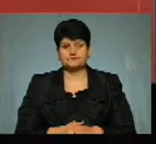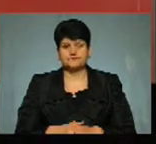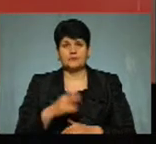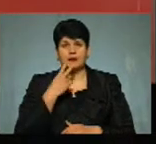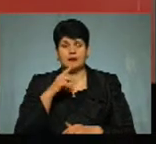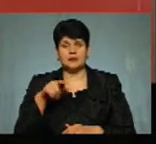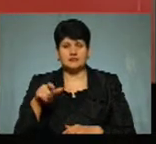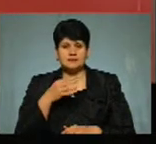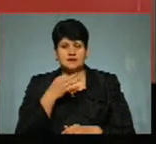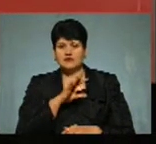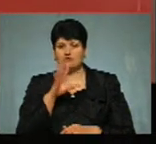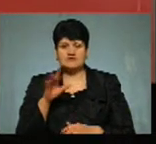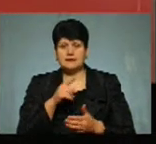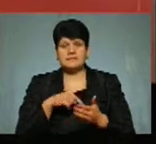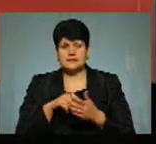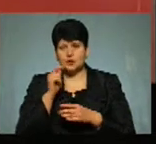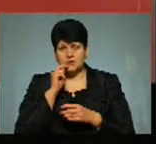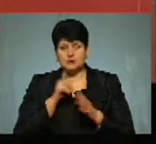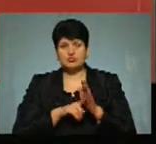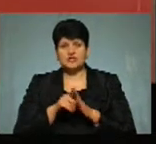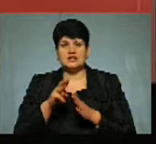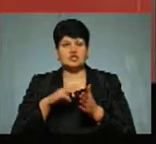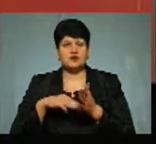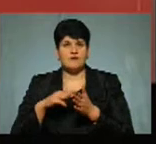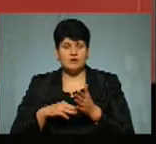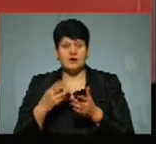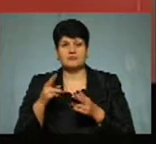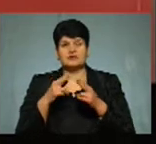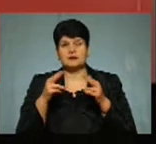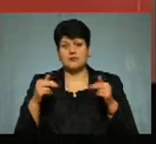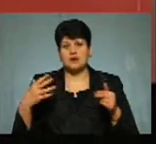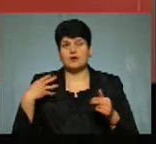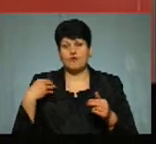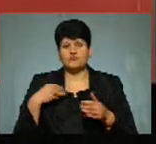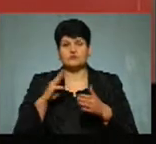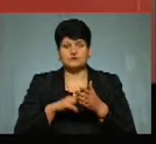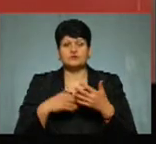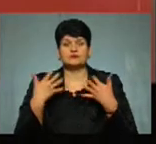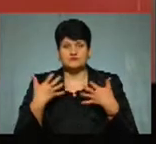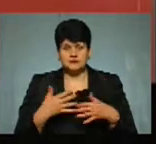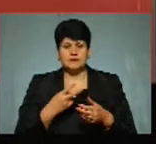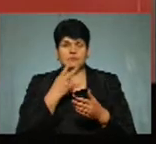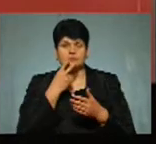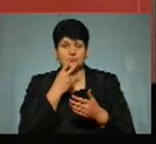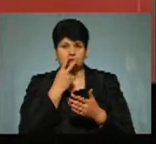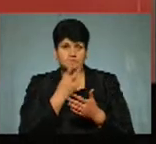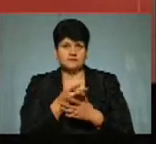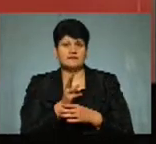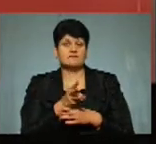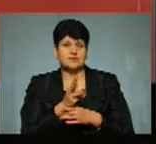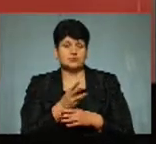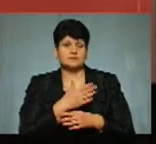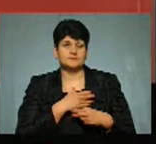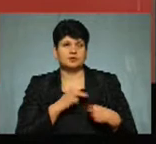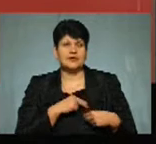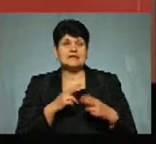що не у всіх містах України почали штрафувати водіїв, однак у Дніпрі та Львові штрафують. Я пропоную зараз переглянути відеоматеріал наших колег